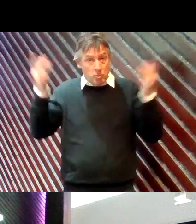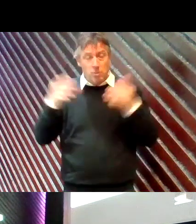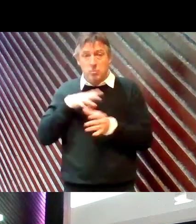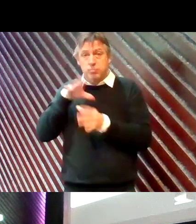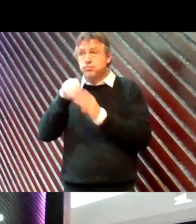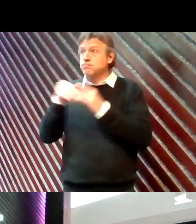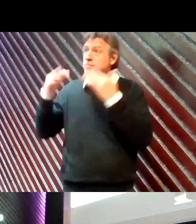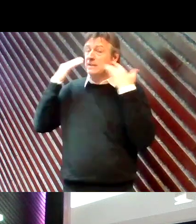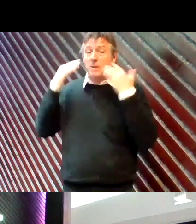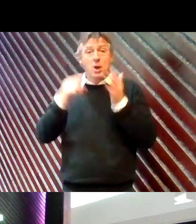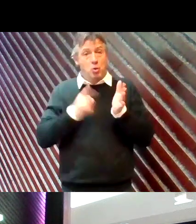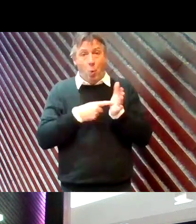l'école.